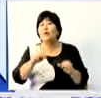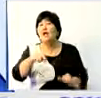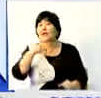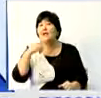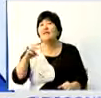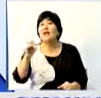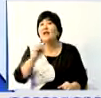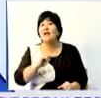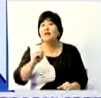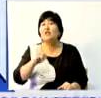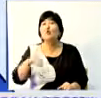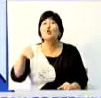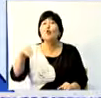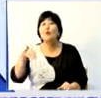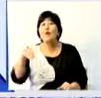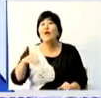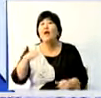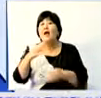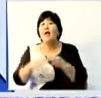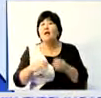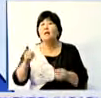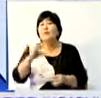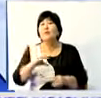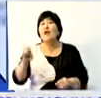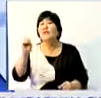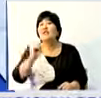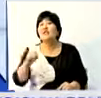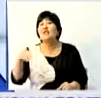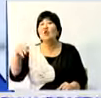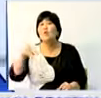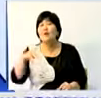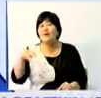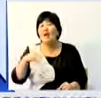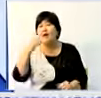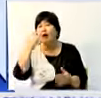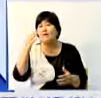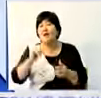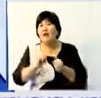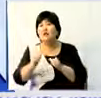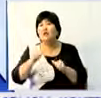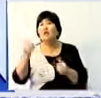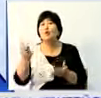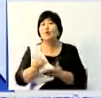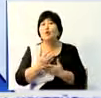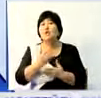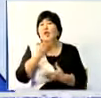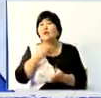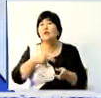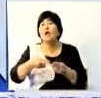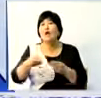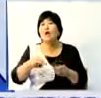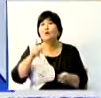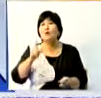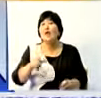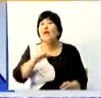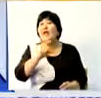ресейлік Елизавета Туктамышева, әлем және Европа чемпионы Евгений Медведев және халықаралық жарыстарда жүлде алып жүрген мәнерлеп сырғанаушылар бар.